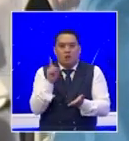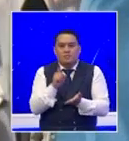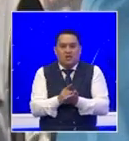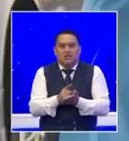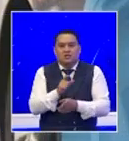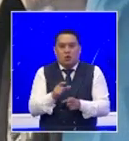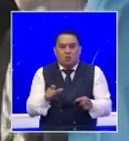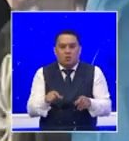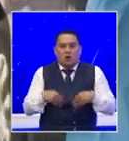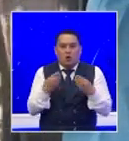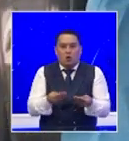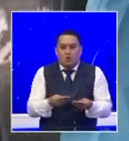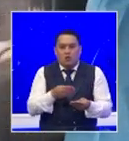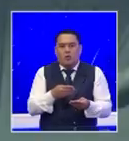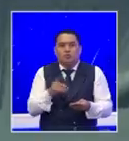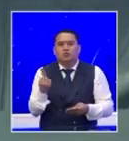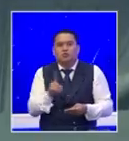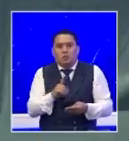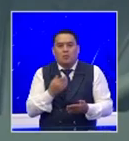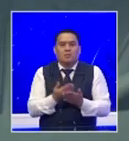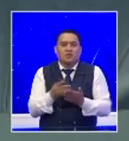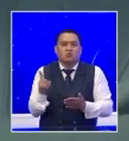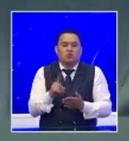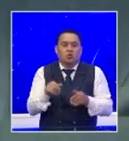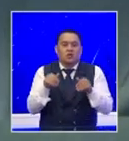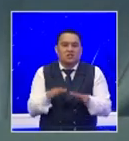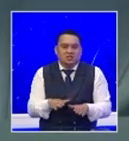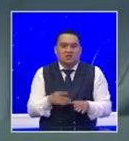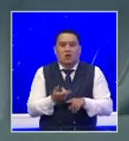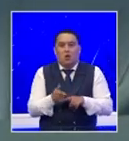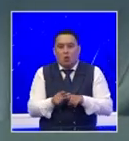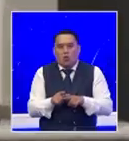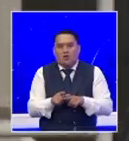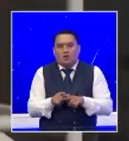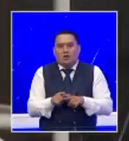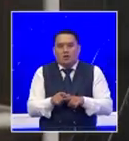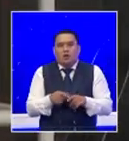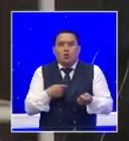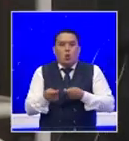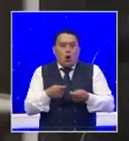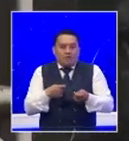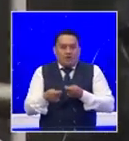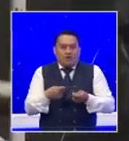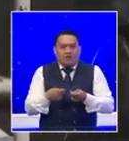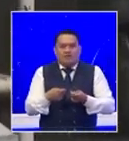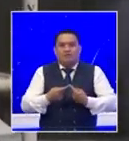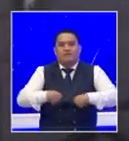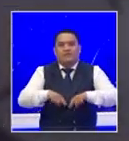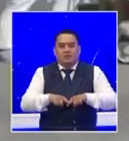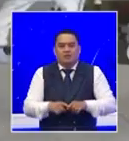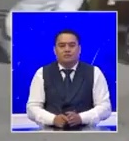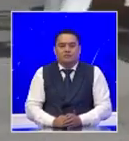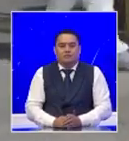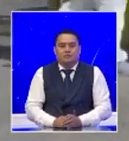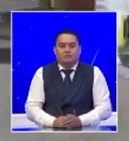делать, был положен под сукно. Под предлогом, что все решение такого рода – прерогатива губернаторов штатов, а не